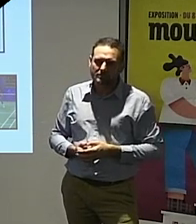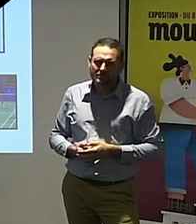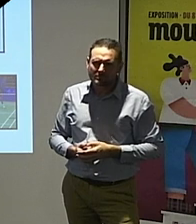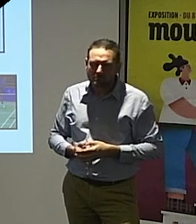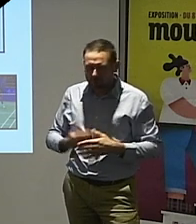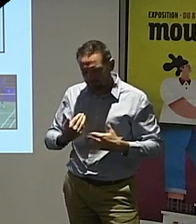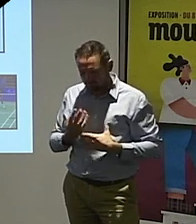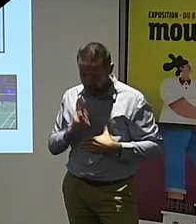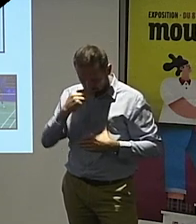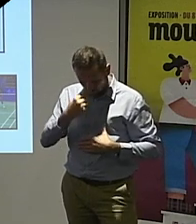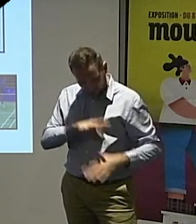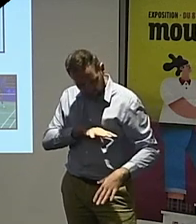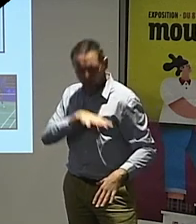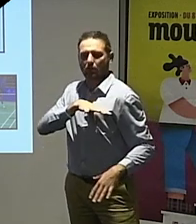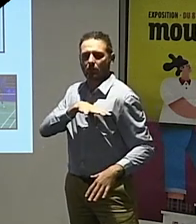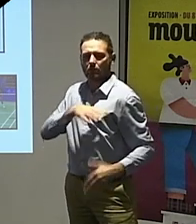Estime de soi.